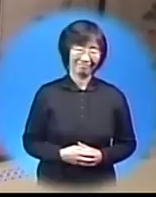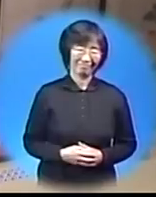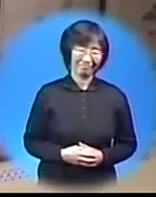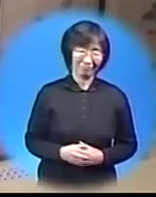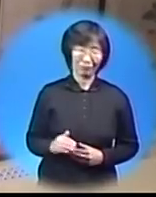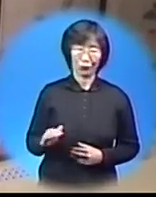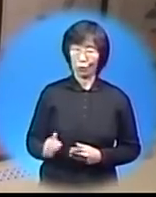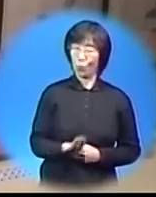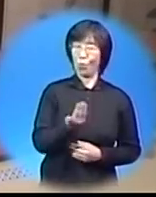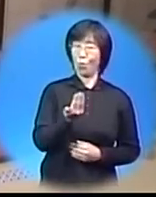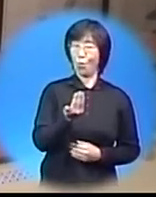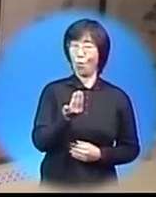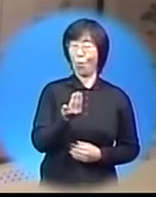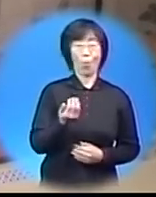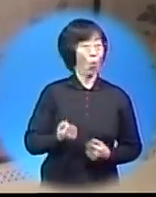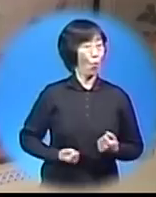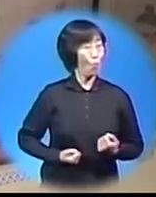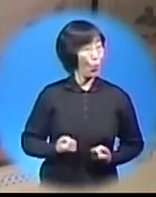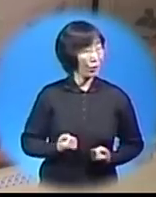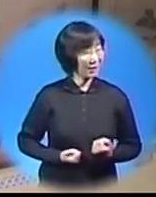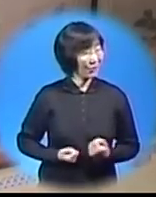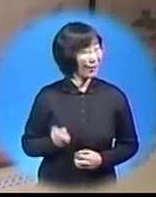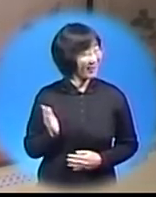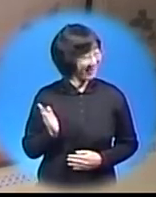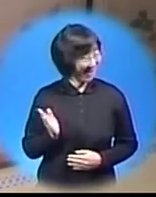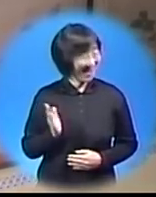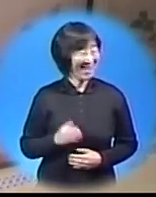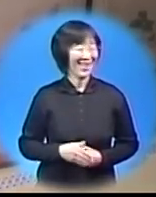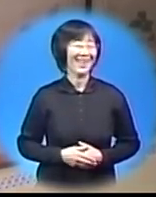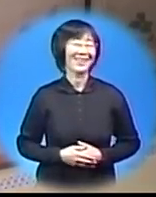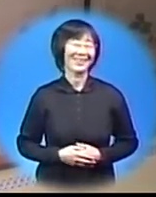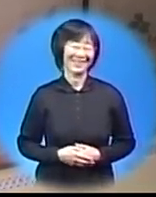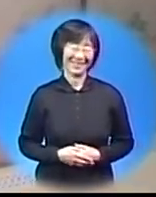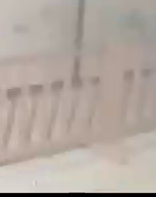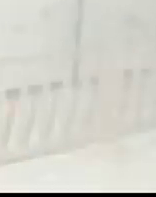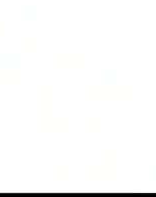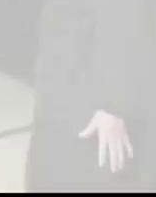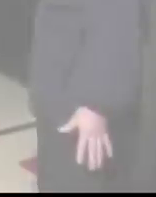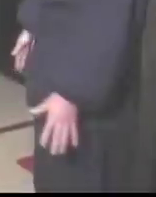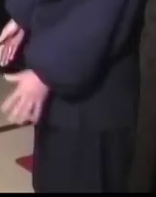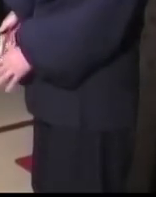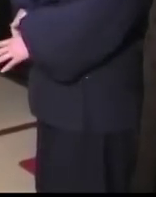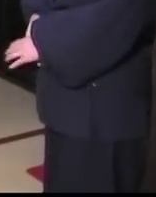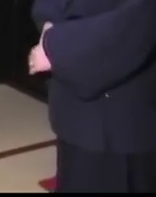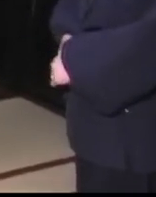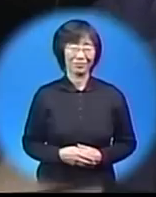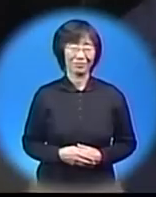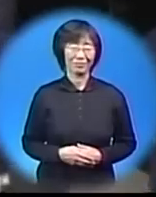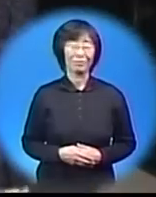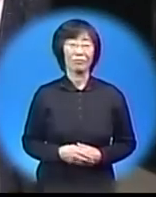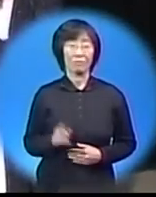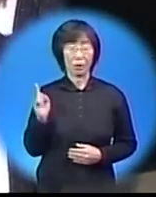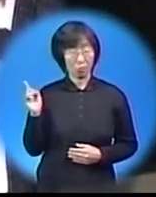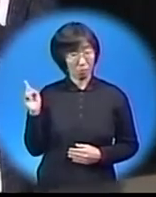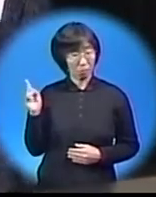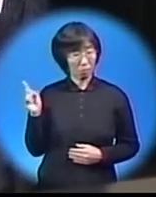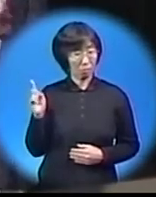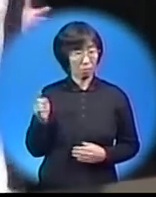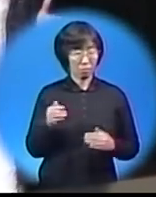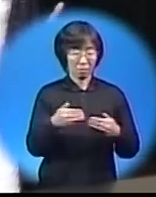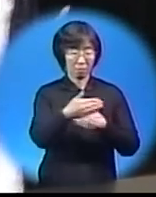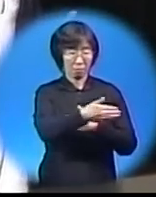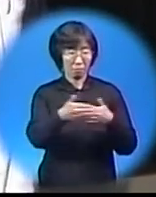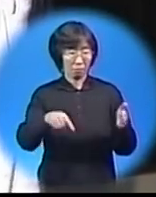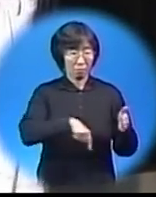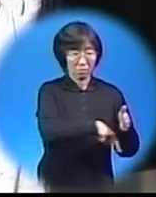おおおおおおおおおお おおおおおおおお おおお おおおおおおおおおおおおおおおおおおおおおおおおおおおおお